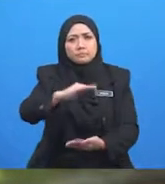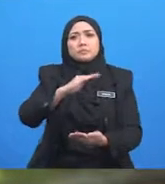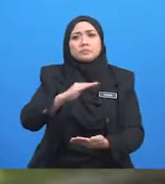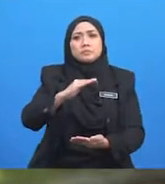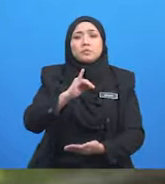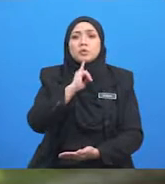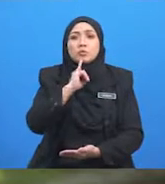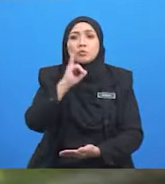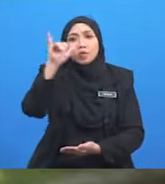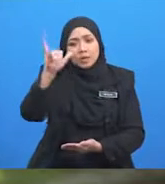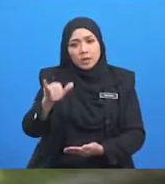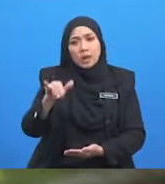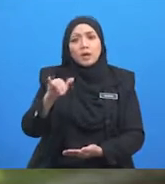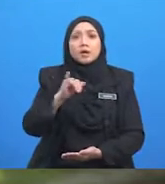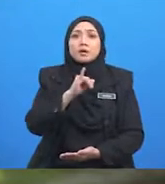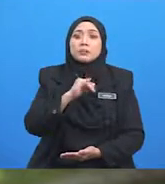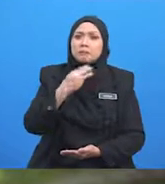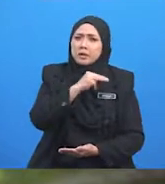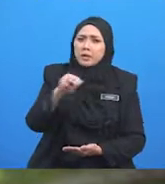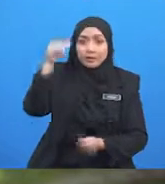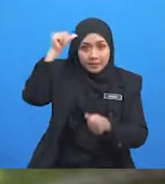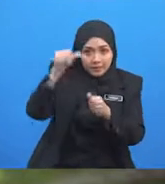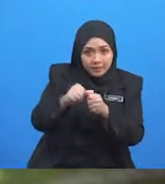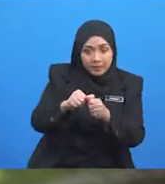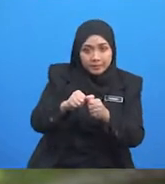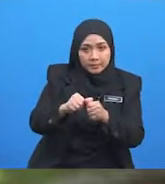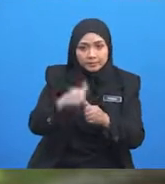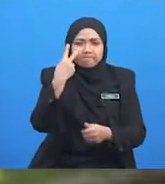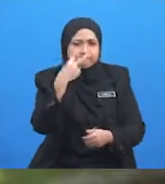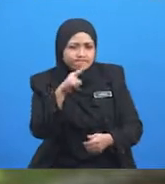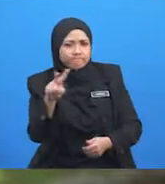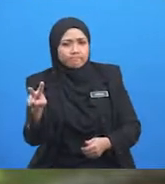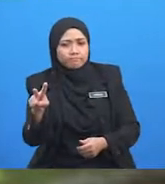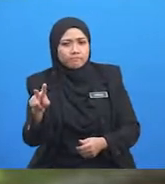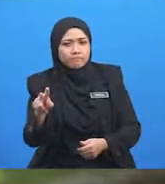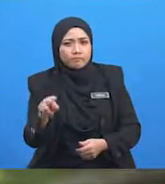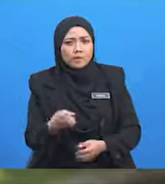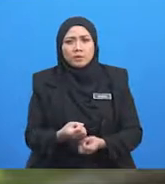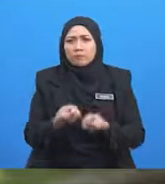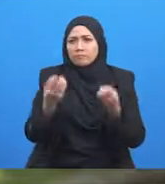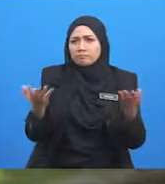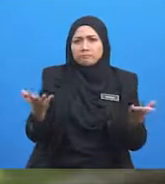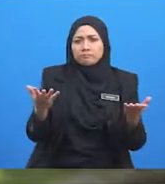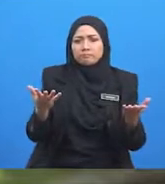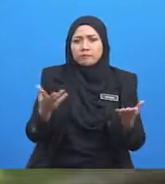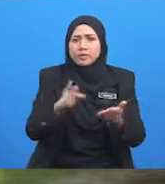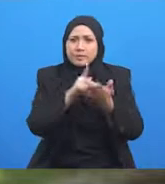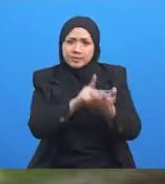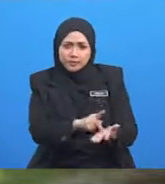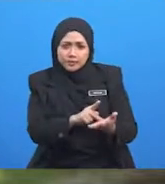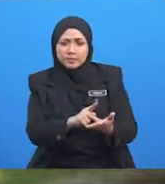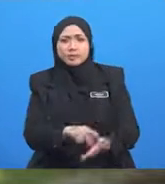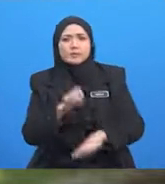paling mereka ingati. Lihatlah betapa berkesannya pesanan seorang